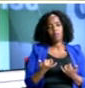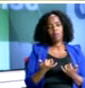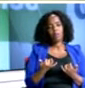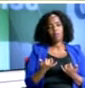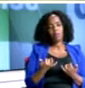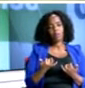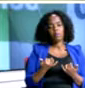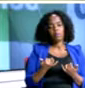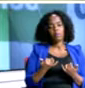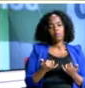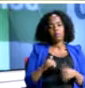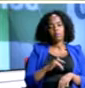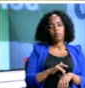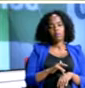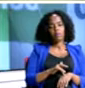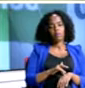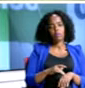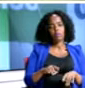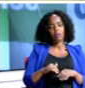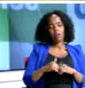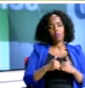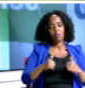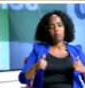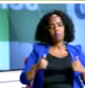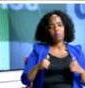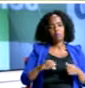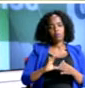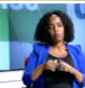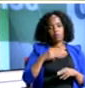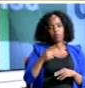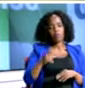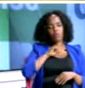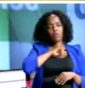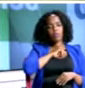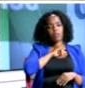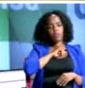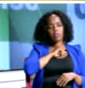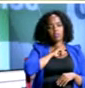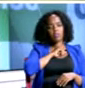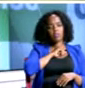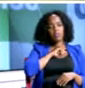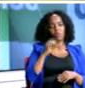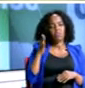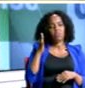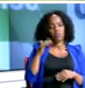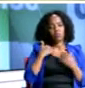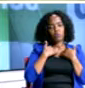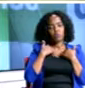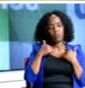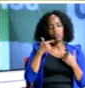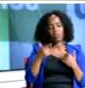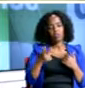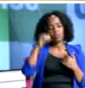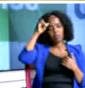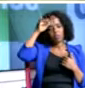taniti malatto isat damba undan dau dibe ufati wal fakatu danda yirawa jitu namon